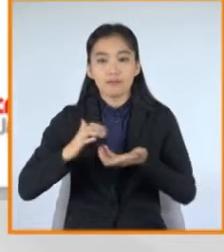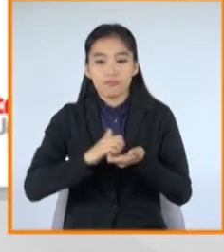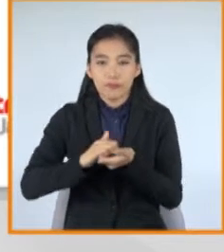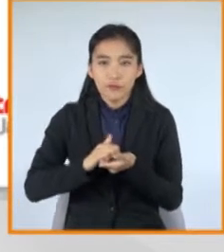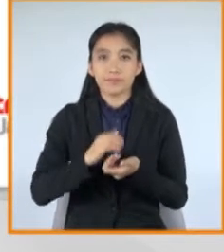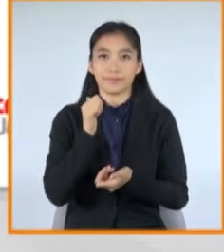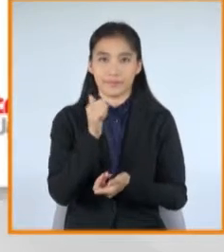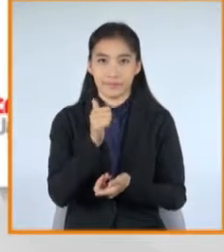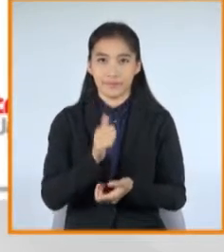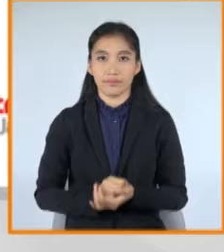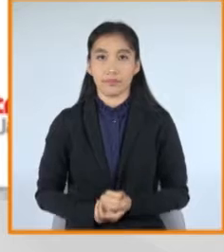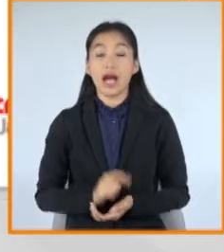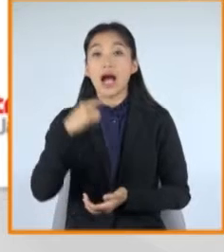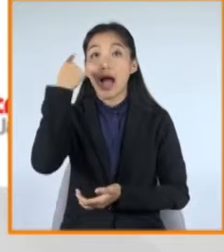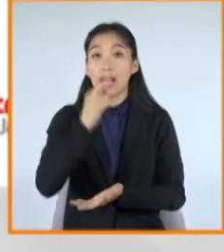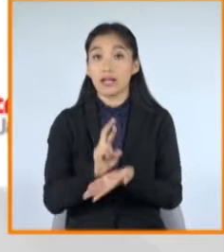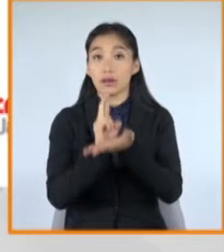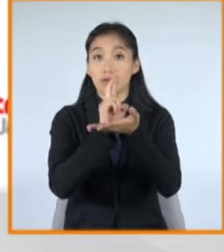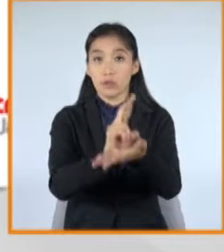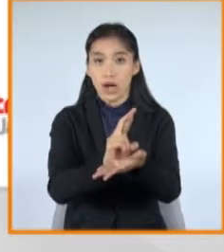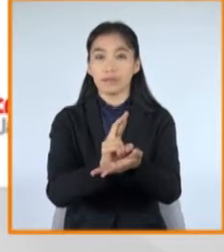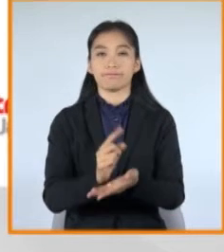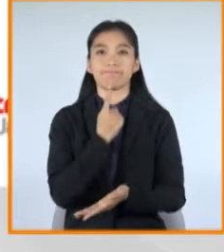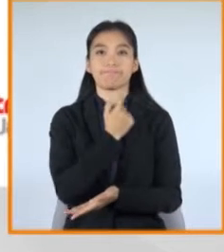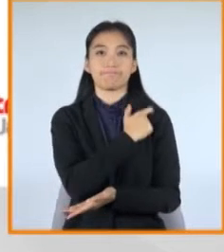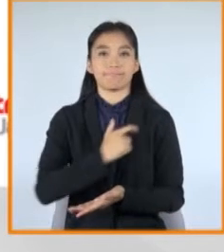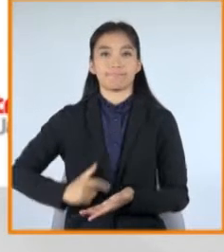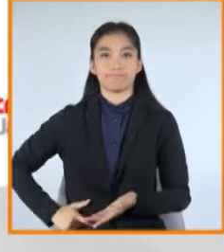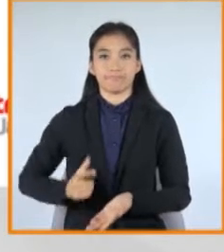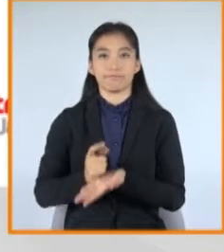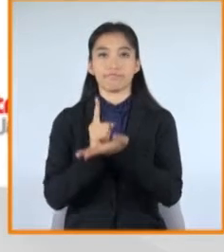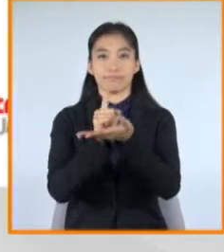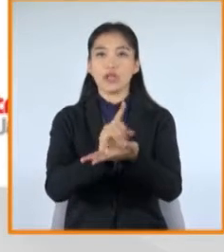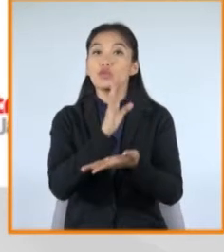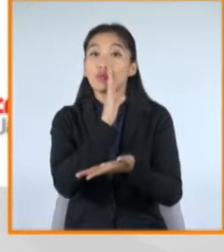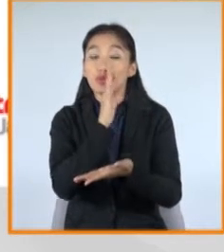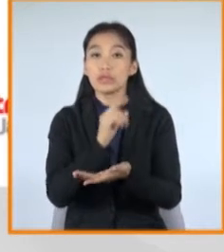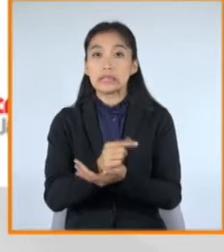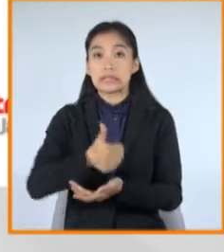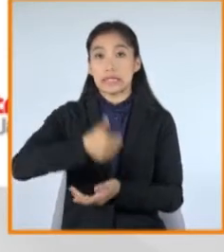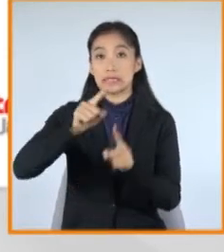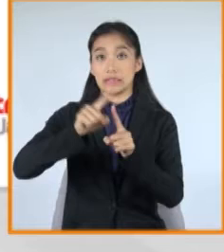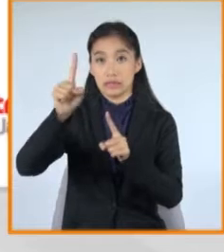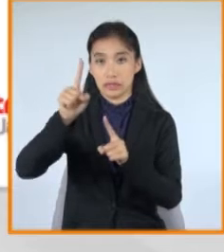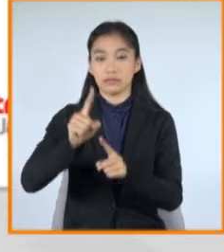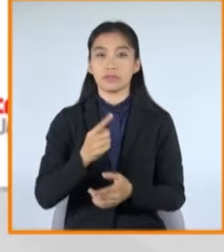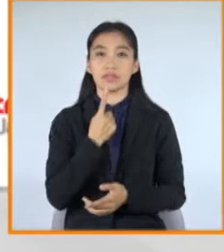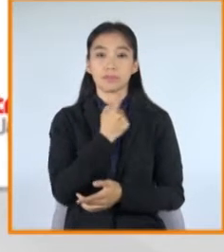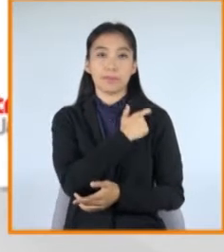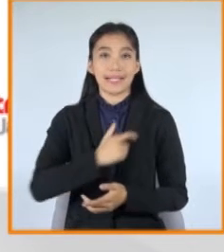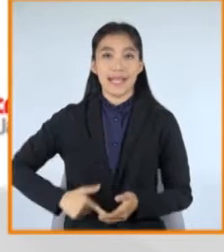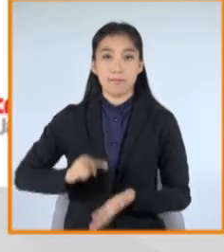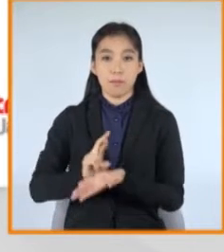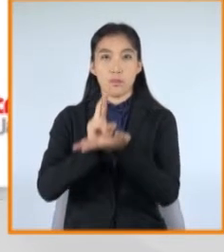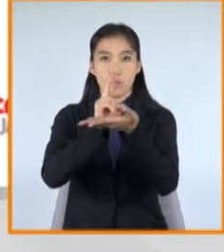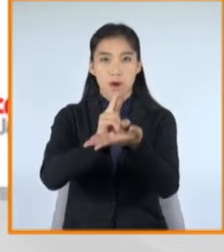งานชนะเลิศจะได้รับถ้วยรางวัลพระราชทานสมเด็จพระเทพรัตนราชสุดาสยามบรมราชกุมารีพร้อมทุนการศึกษาและมีโอกาสเดินทางไปทัศนศึ